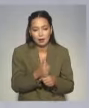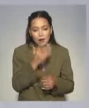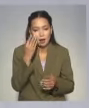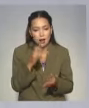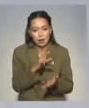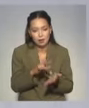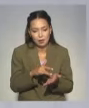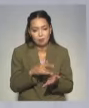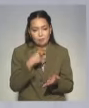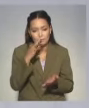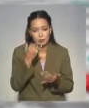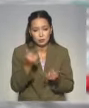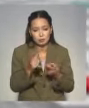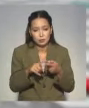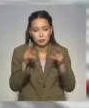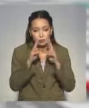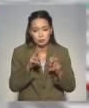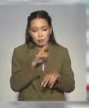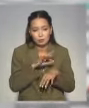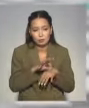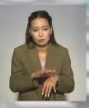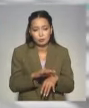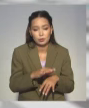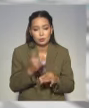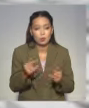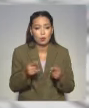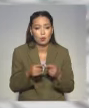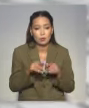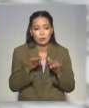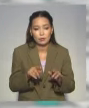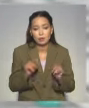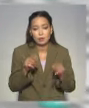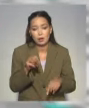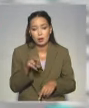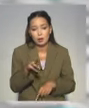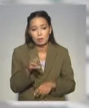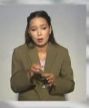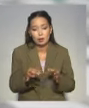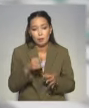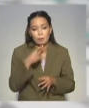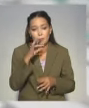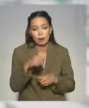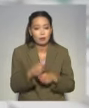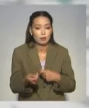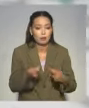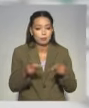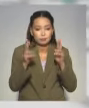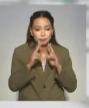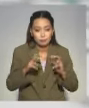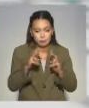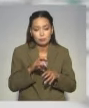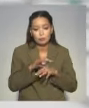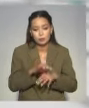бұған қатысты тергеу жүріп жатыр. Бұл іске қатысты қылмыстық істер келіп, Алмалы аудандық полиция басқармасымен тергеу жүргізіліп жатқан